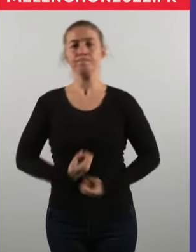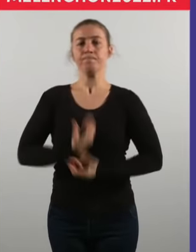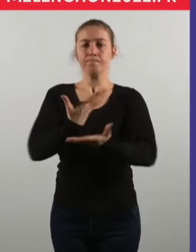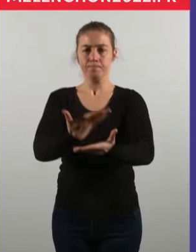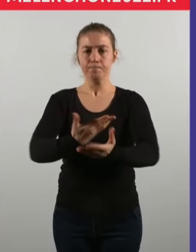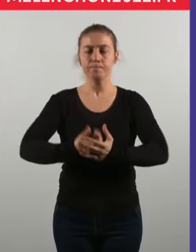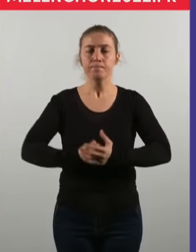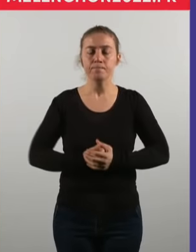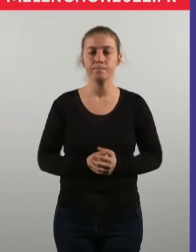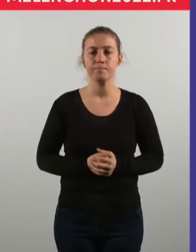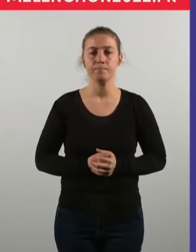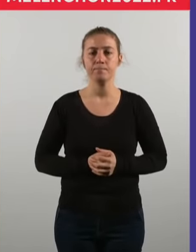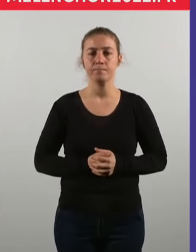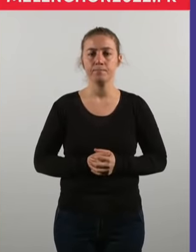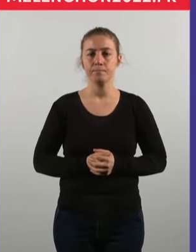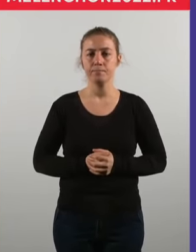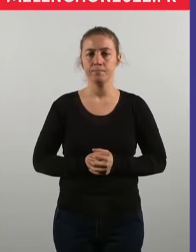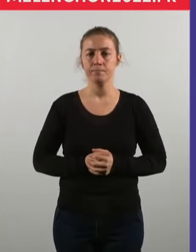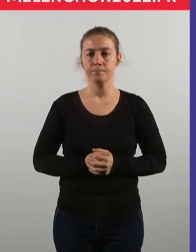dire